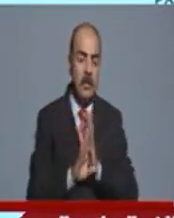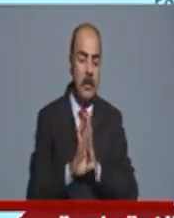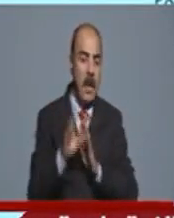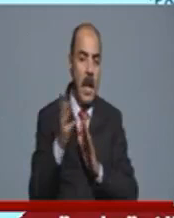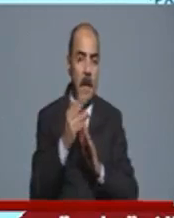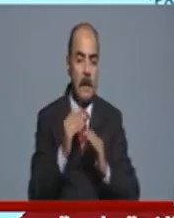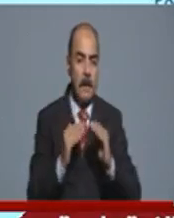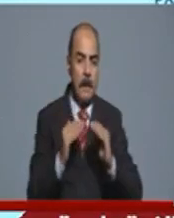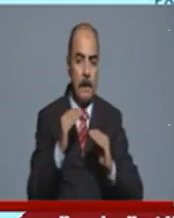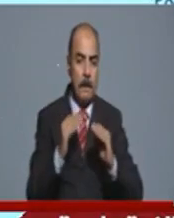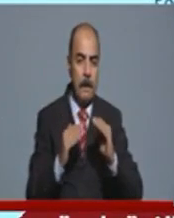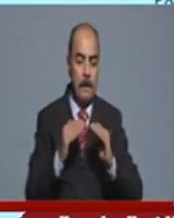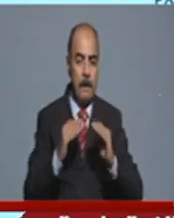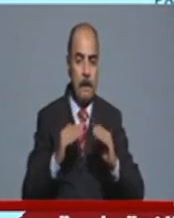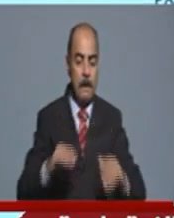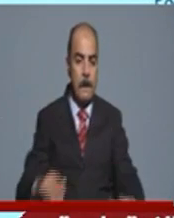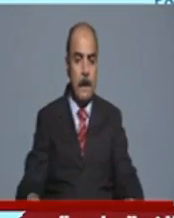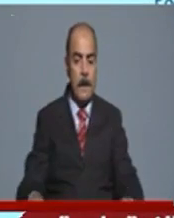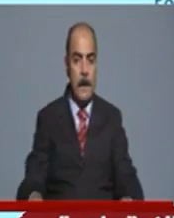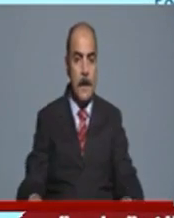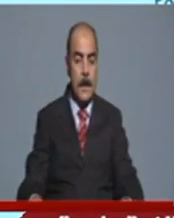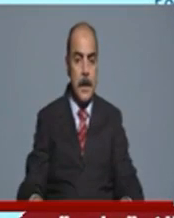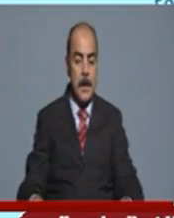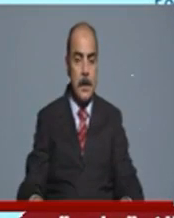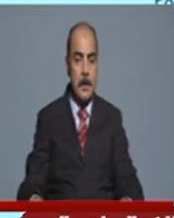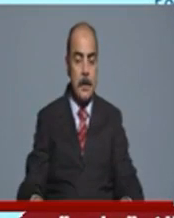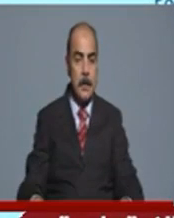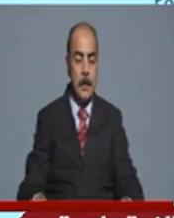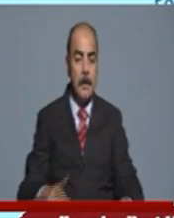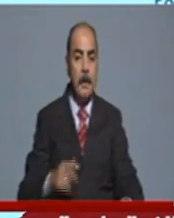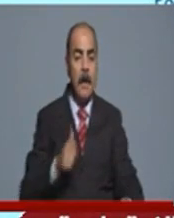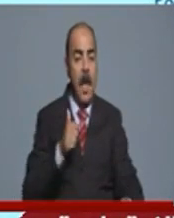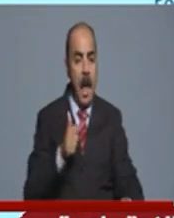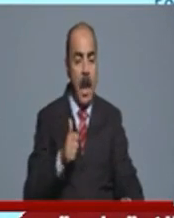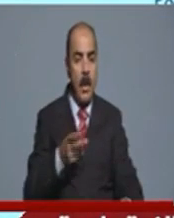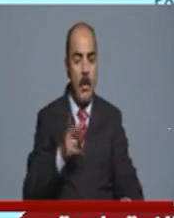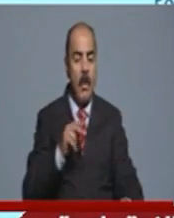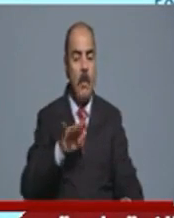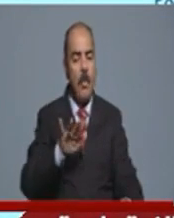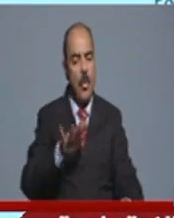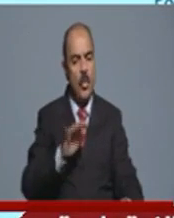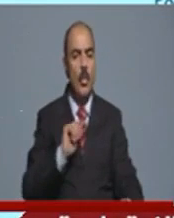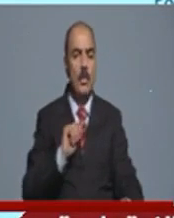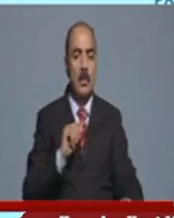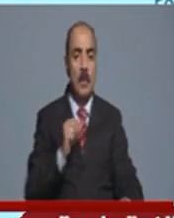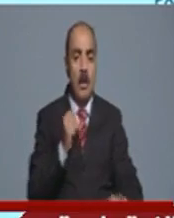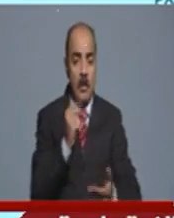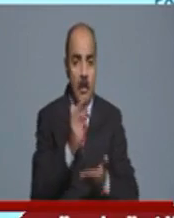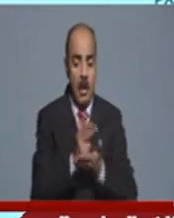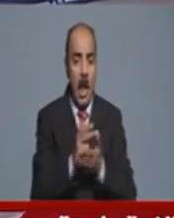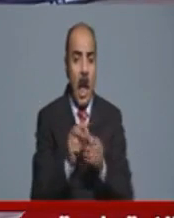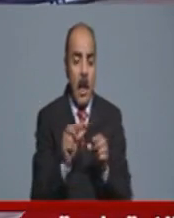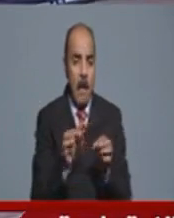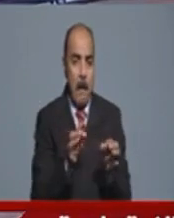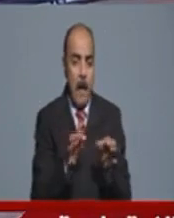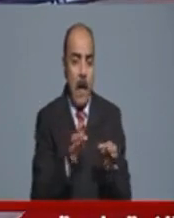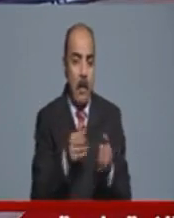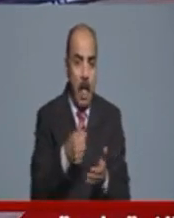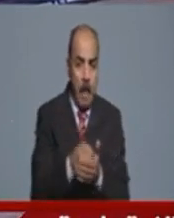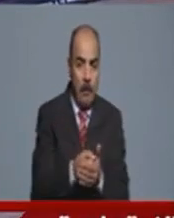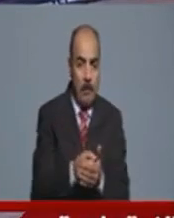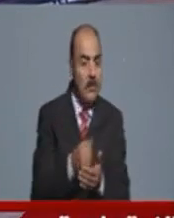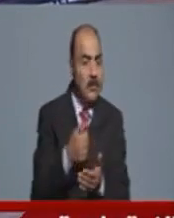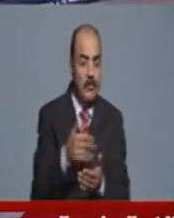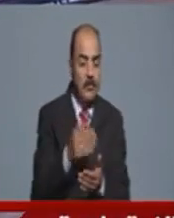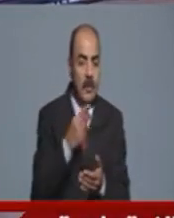ضمن اللو ميدل انكم كانتريز، او هي من الدول دول متوسطه الدخل الادنى. هي